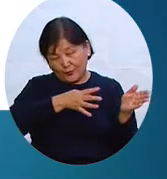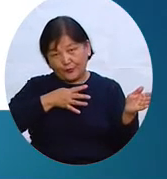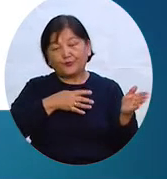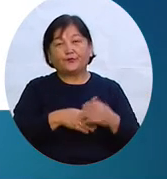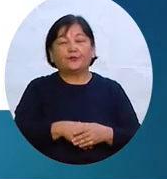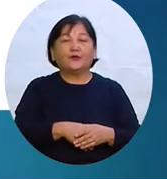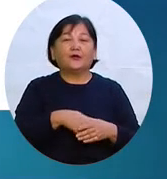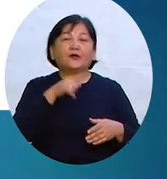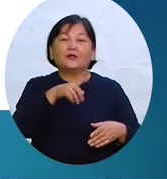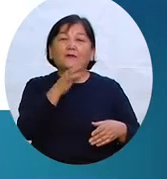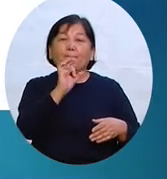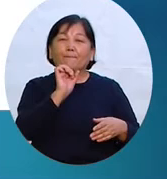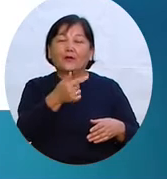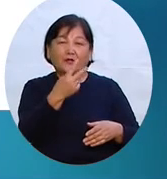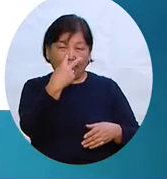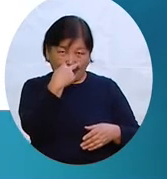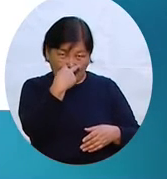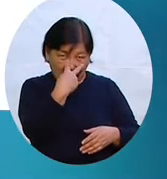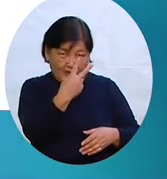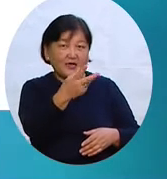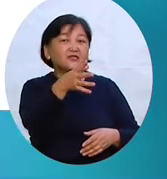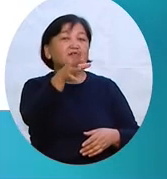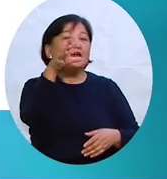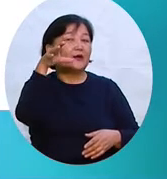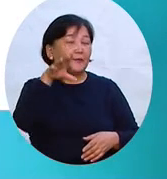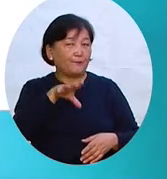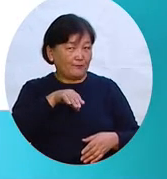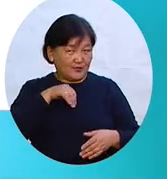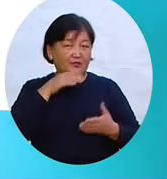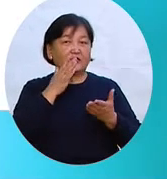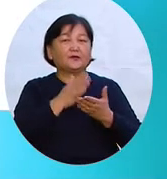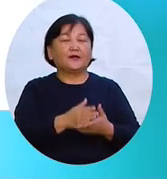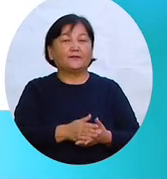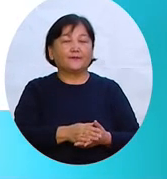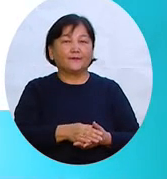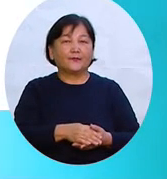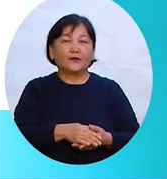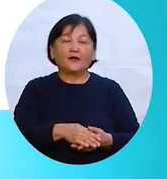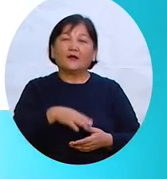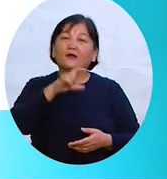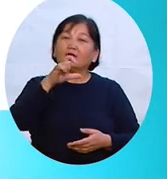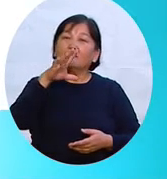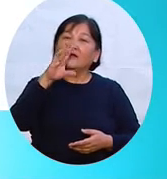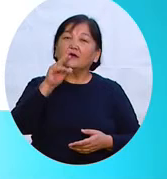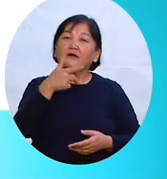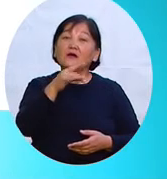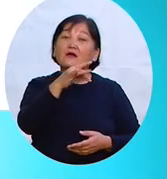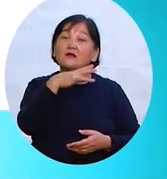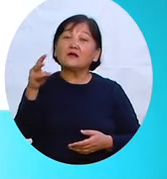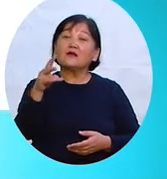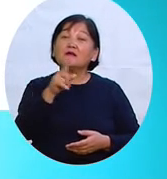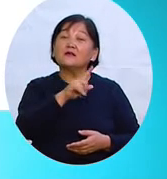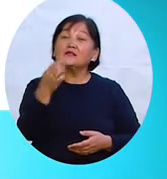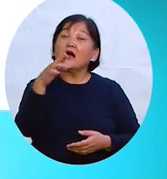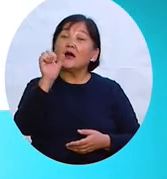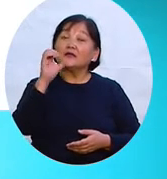Энэ бадгийг бид нар яаж вэ? Харж мэдэрч байна. Үнэхээр та нар одоо энэ тэнгэрийн заадсыг энд байгаа ингээд гүнзэл хоёрыг энэ